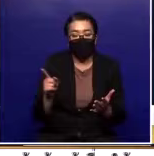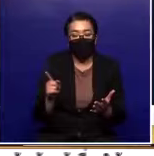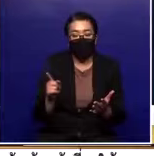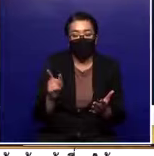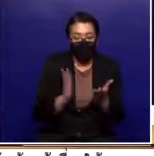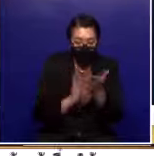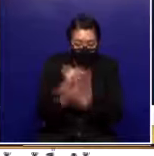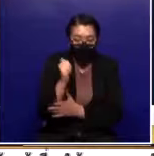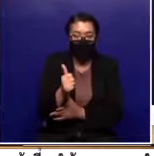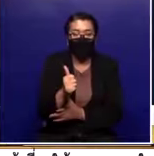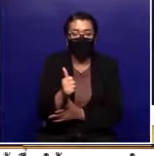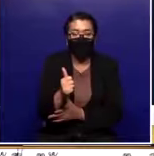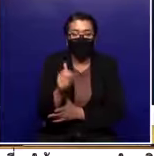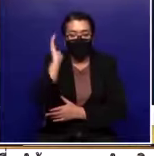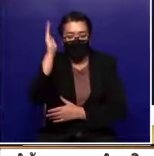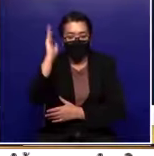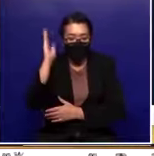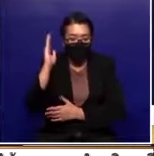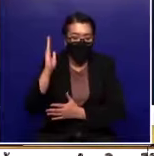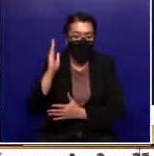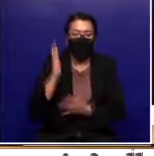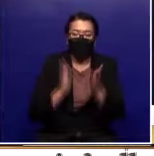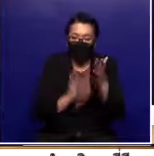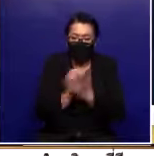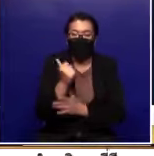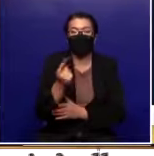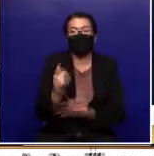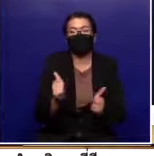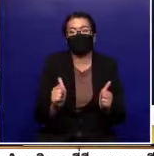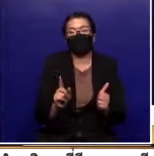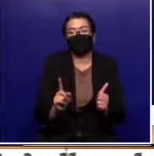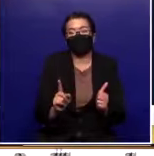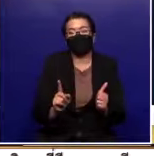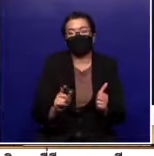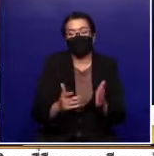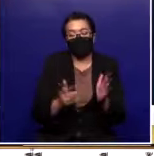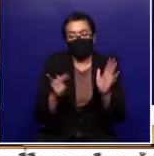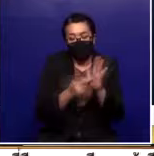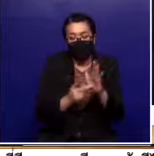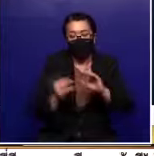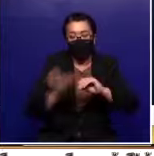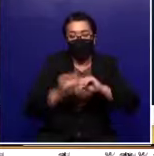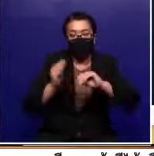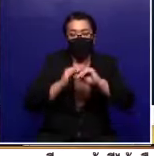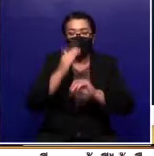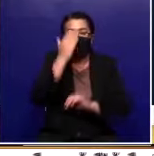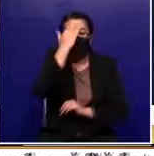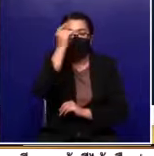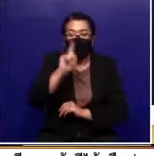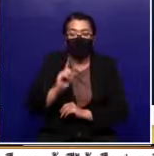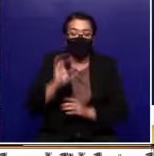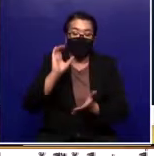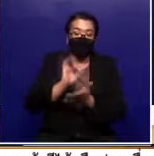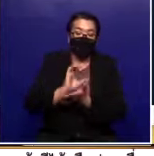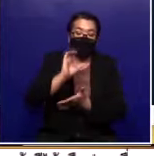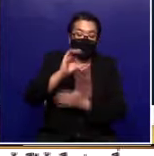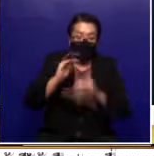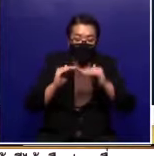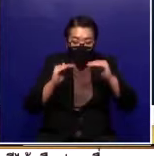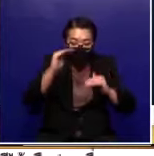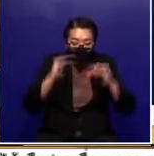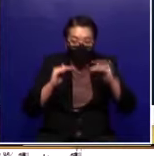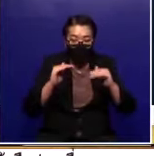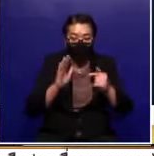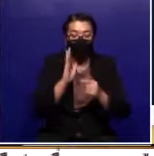ต่เป็นอภิปรายไม่ไว้วางใจก็จะบอกครับและนอกจากนั้นครับท่านกู้เพิ่มโดยอ้างว่าเป็นงบเหลื่อมของปียกตัวอย่าง